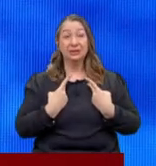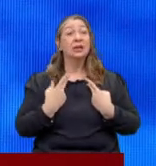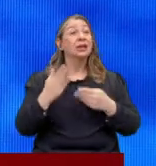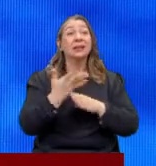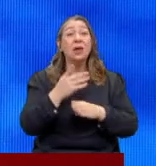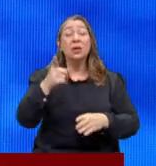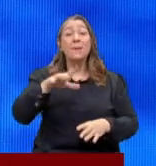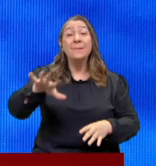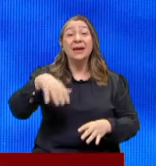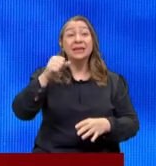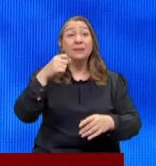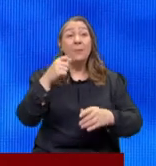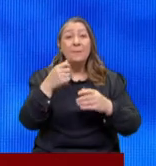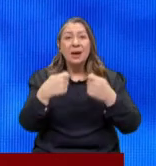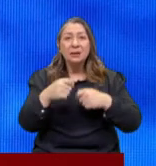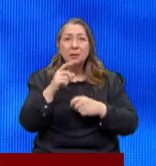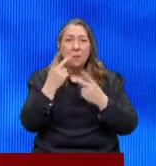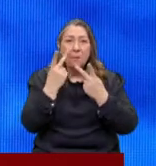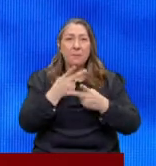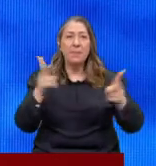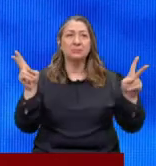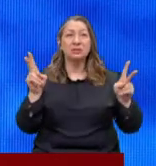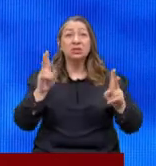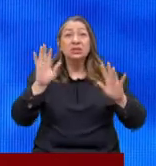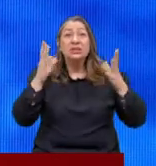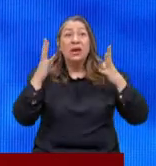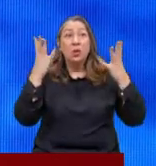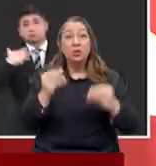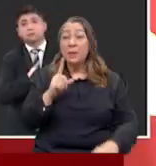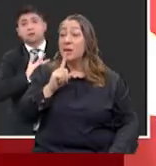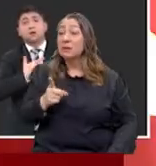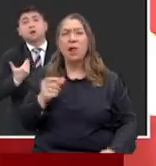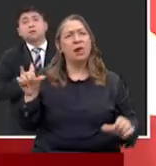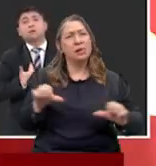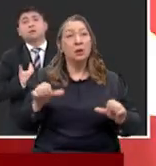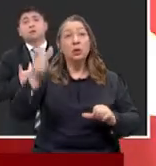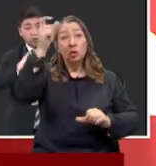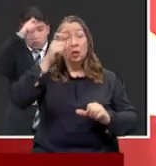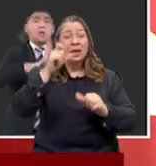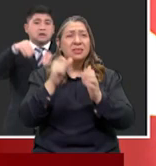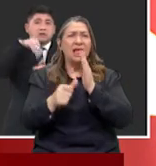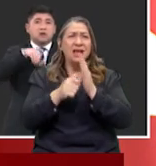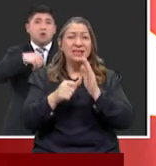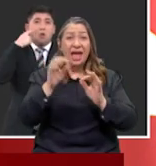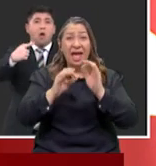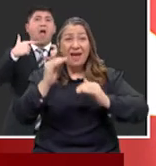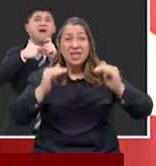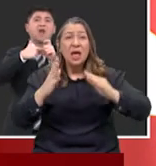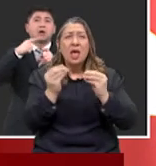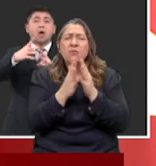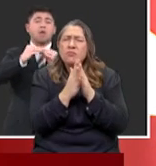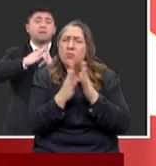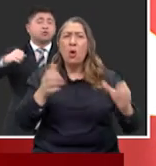o günkü Merkez Bankası bağımsızdı ya. Çıldırıyordu ama hükmedemiyordu. Türkiye tarihinde enflasyonla en